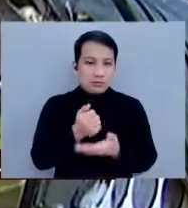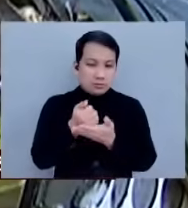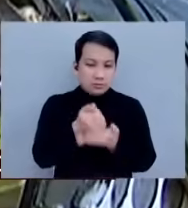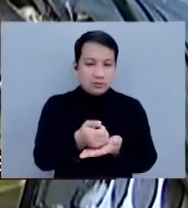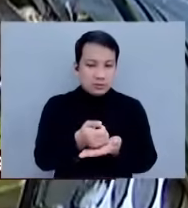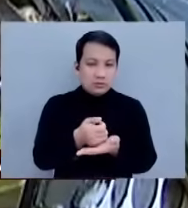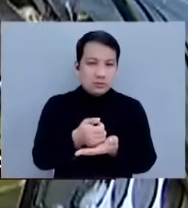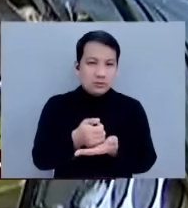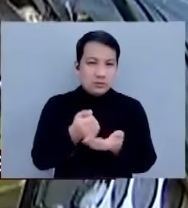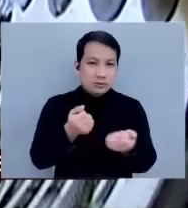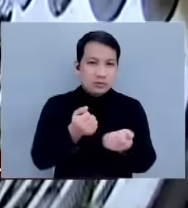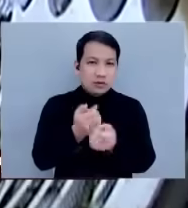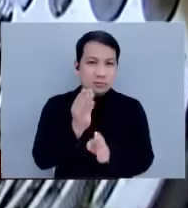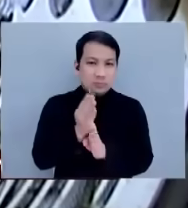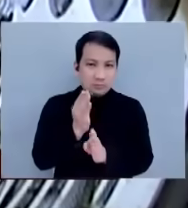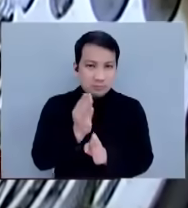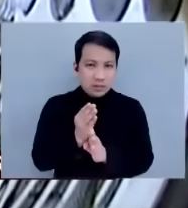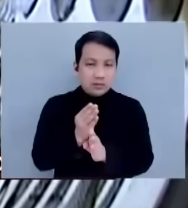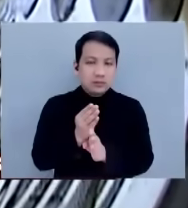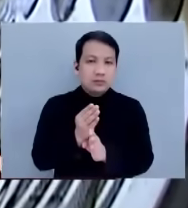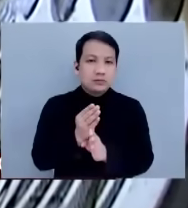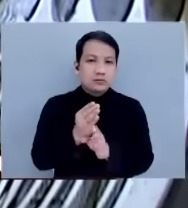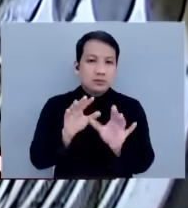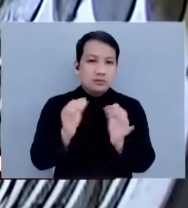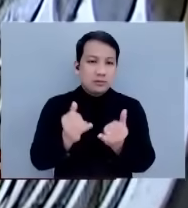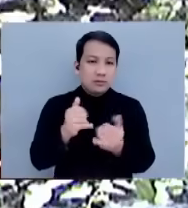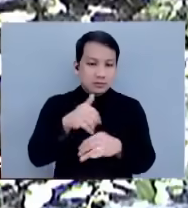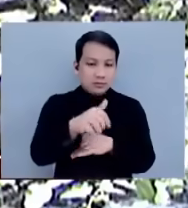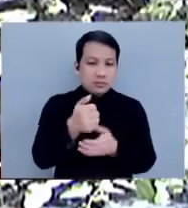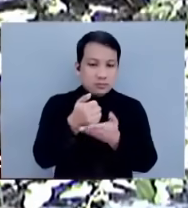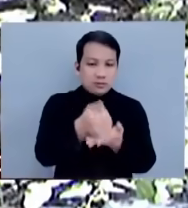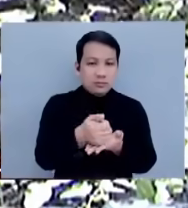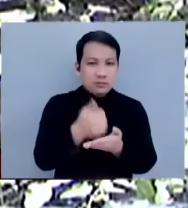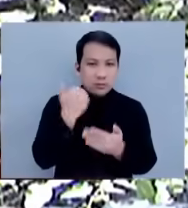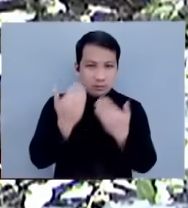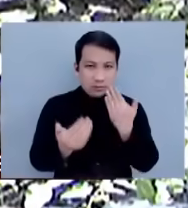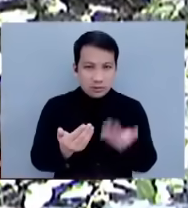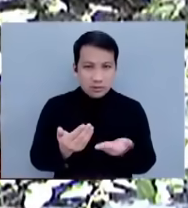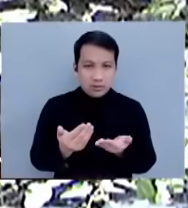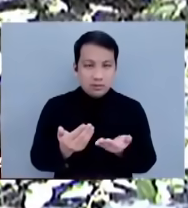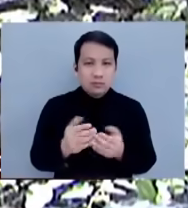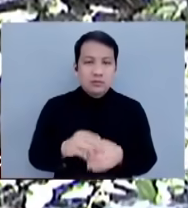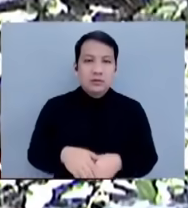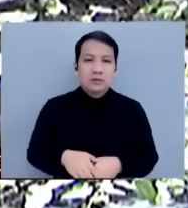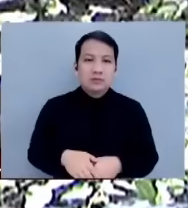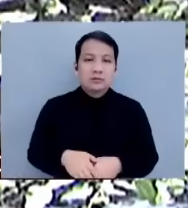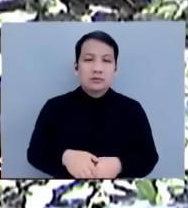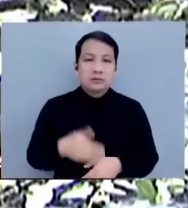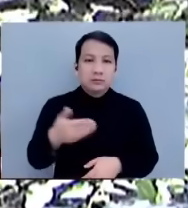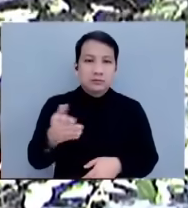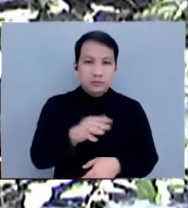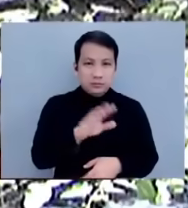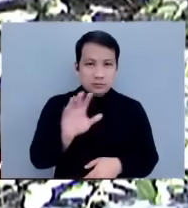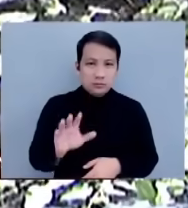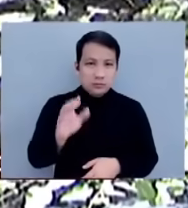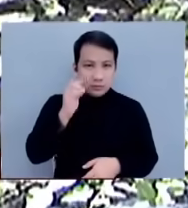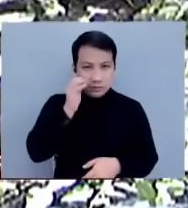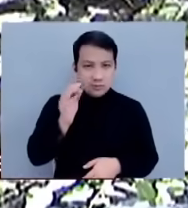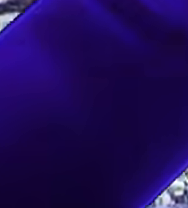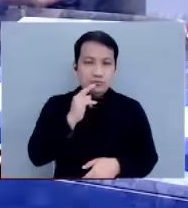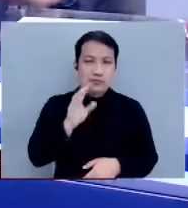bus liners sa mga biktima at kaanak ng mga nasawi. Nagbabalita mula sa frontline, Elaine Fulgencio,